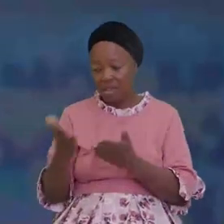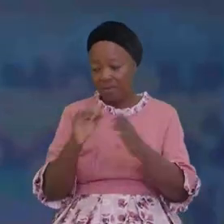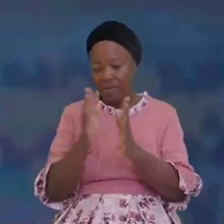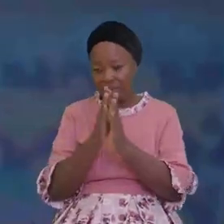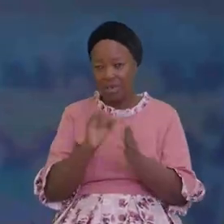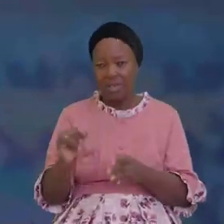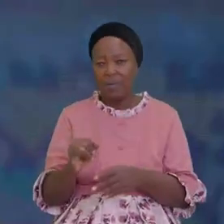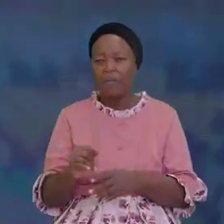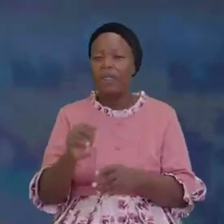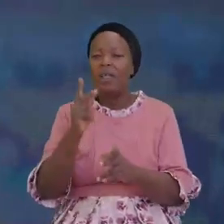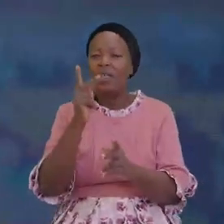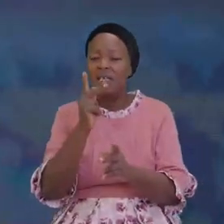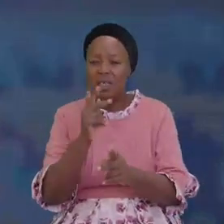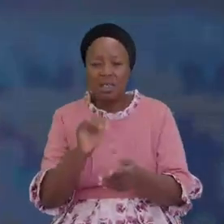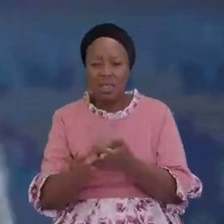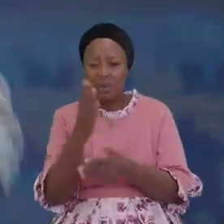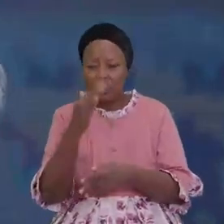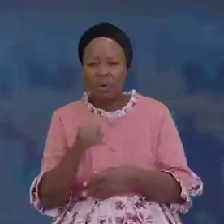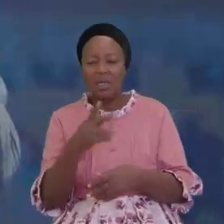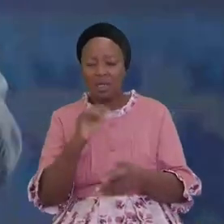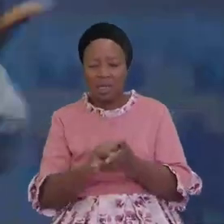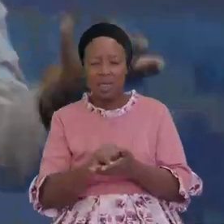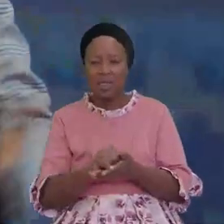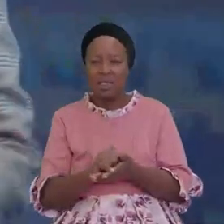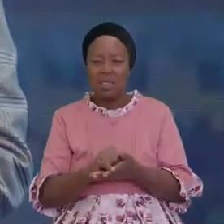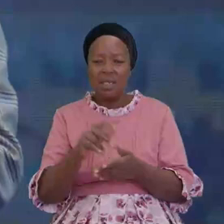C'est pourquoi le psalmiste priait.